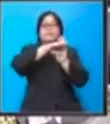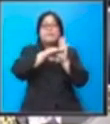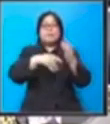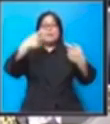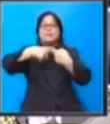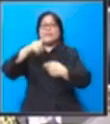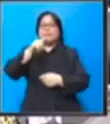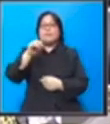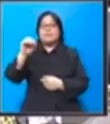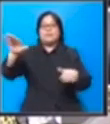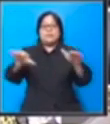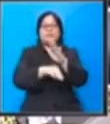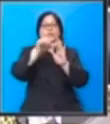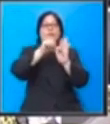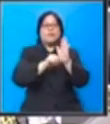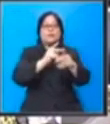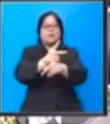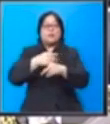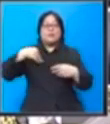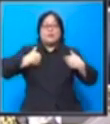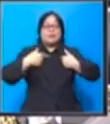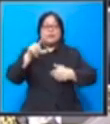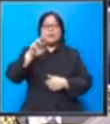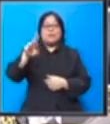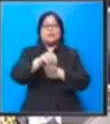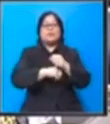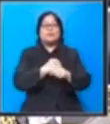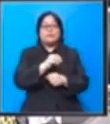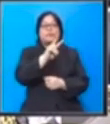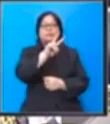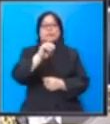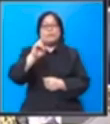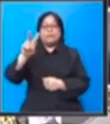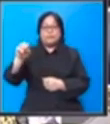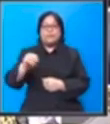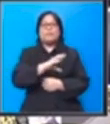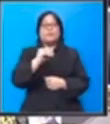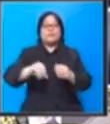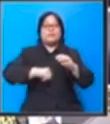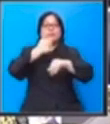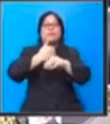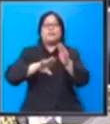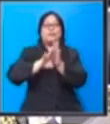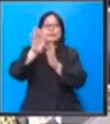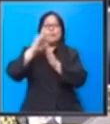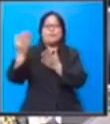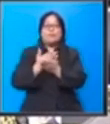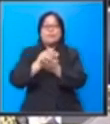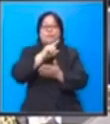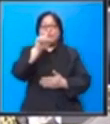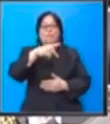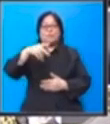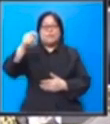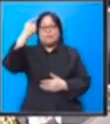pengendali zoo di bawah Akta Pemeliharaan Hidupan Liar 2020, Akta 76, dan membangunkan model baru ZPT. Ia